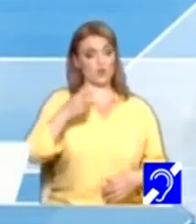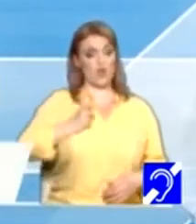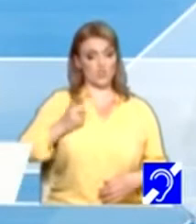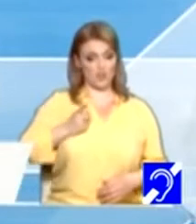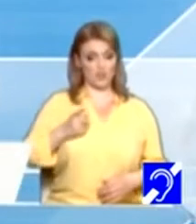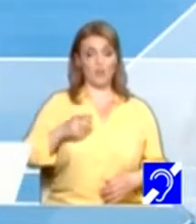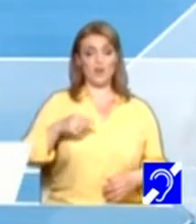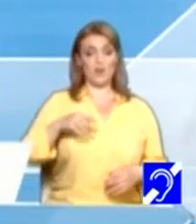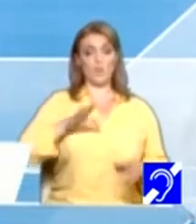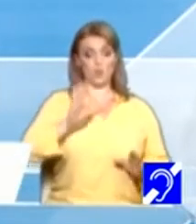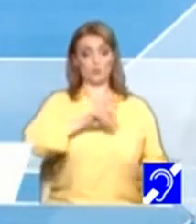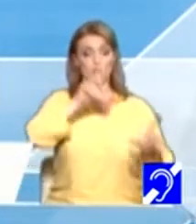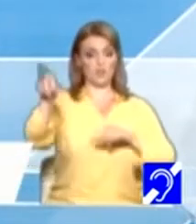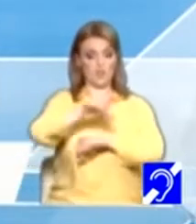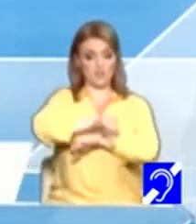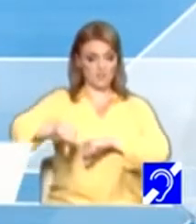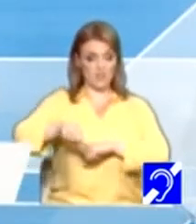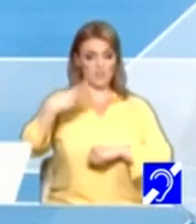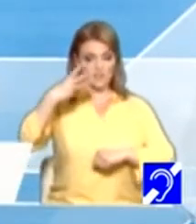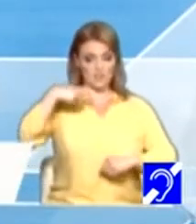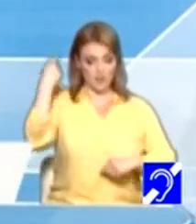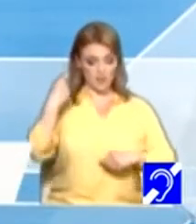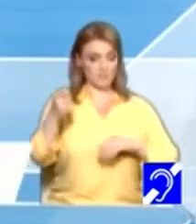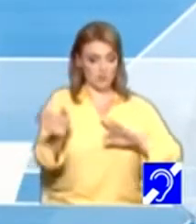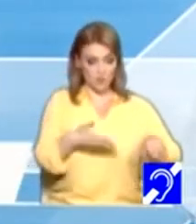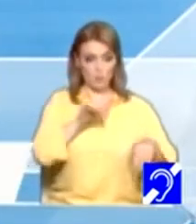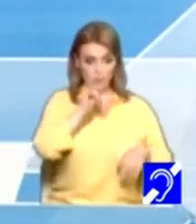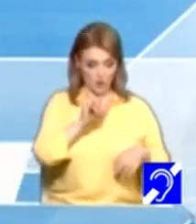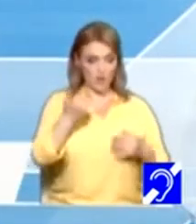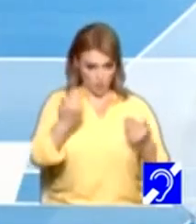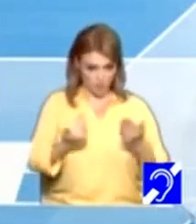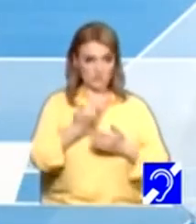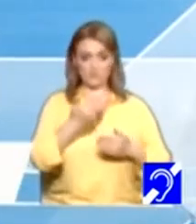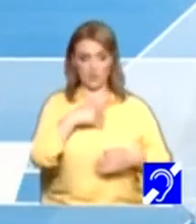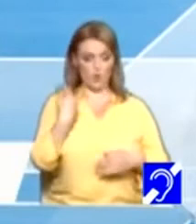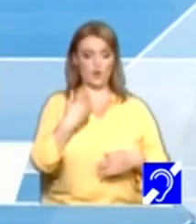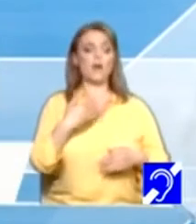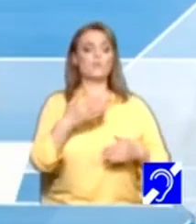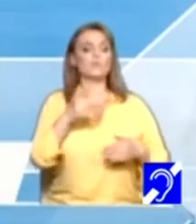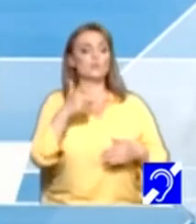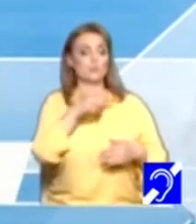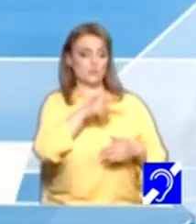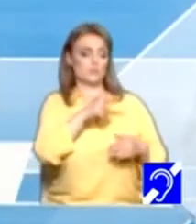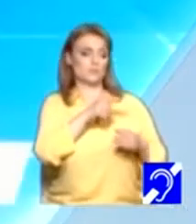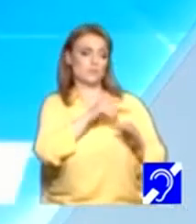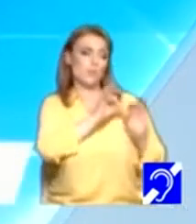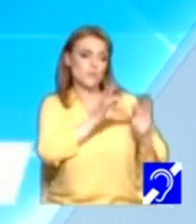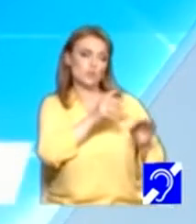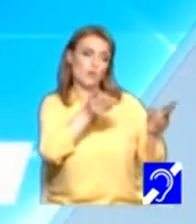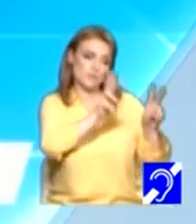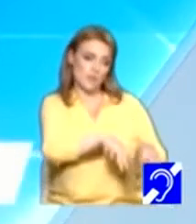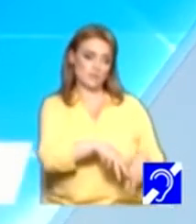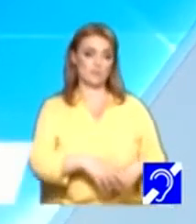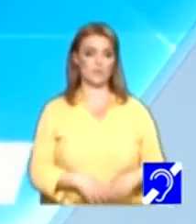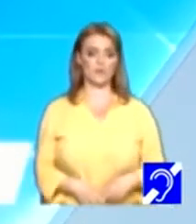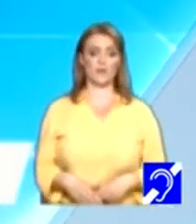va vota, pentru că nu se mai așteaptă la nimic bun. Explicația acelui om de ce ar trebui să rămână aici.